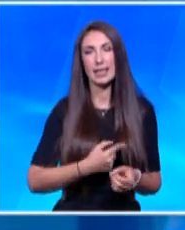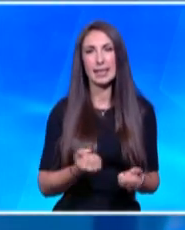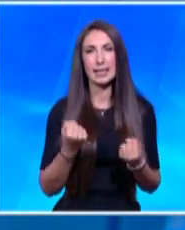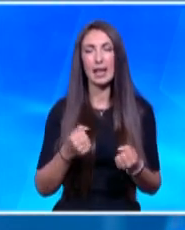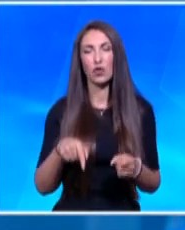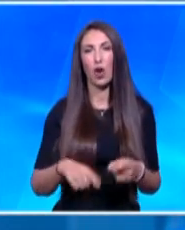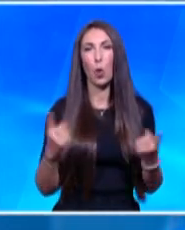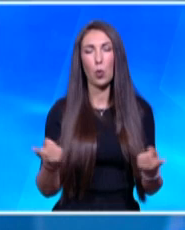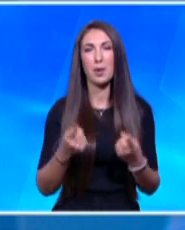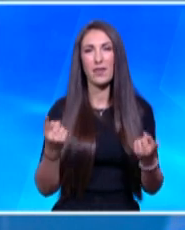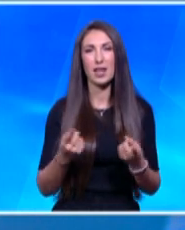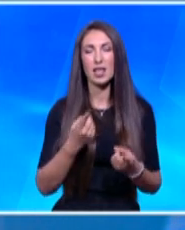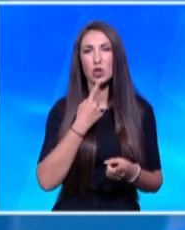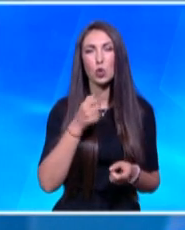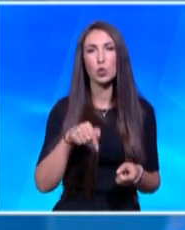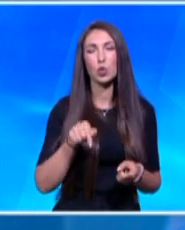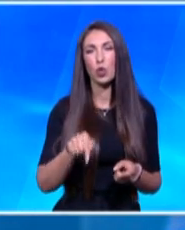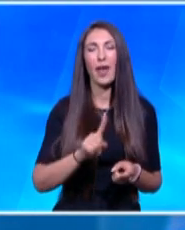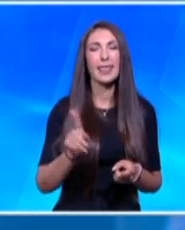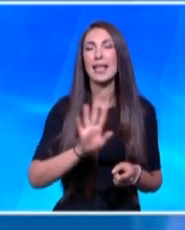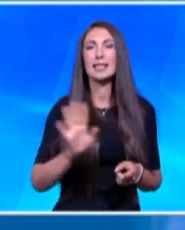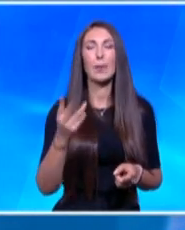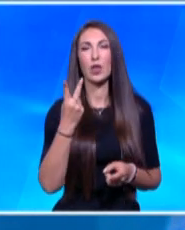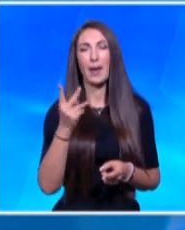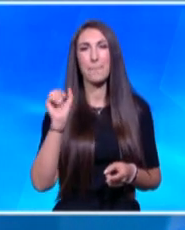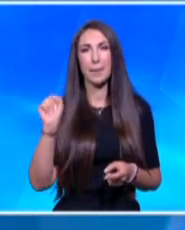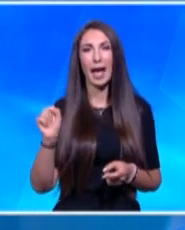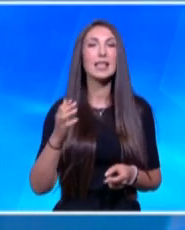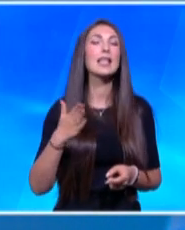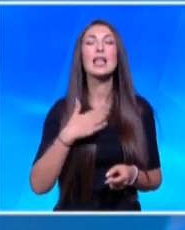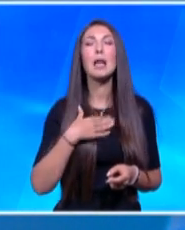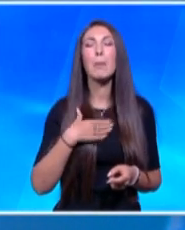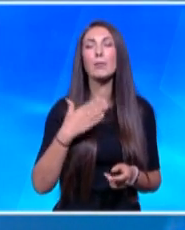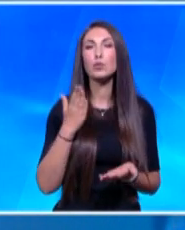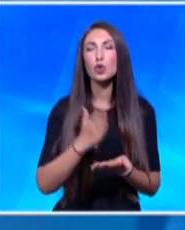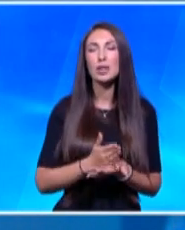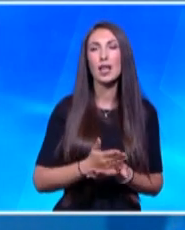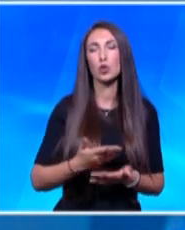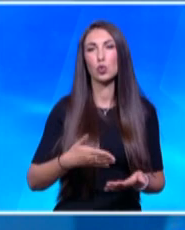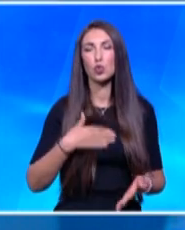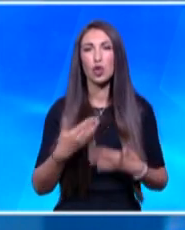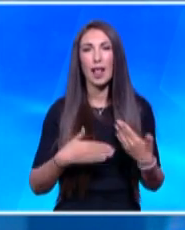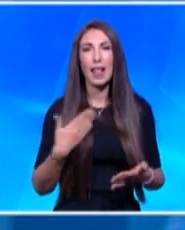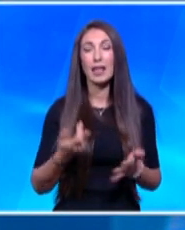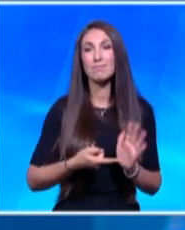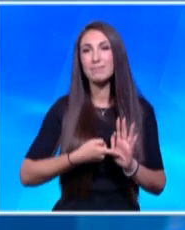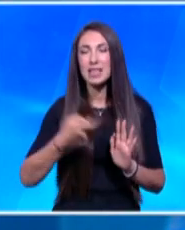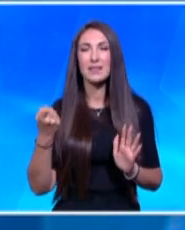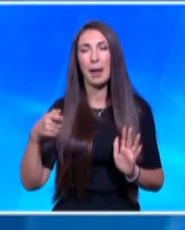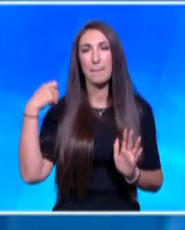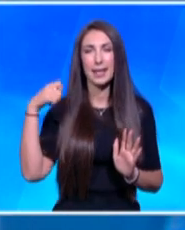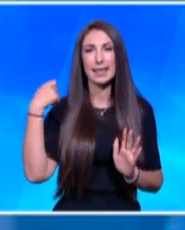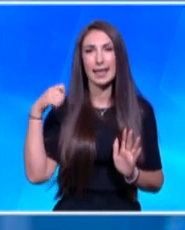това управление, защото то не се състои само от две партии, имат достатъчно желание да предизвикат